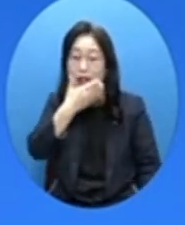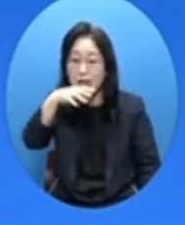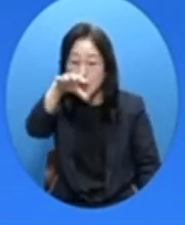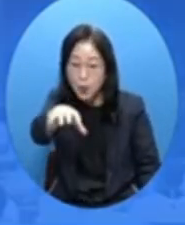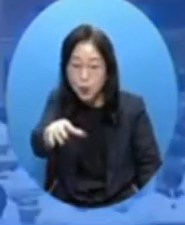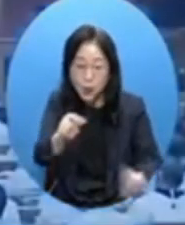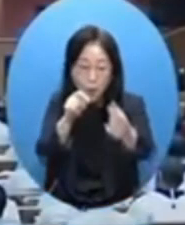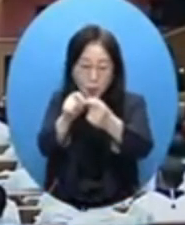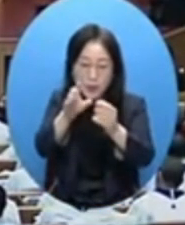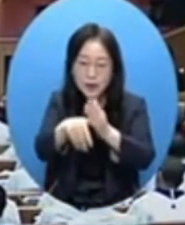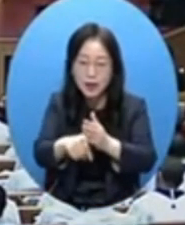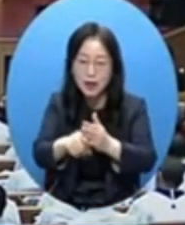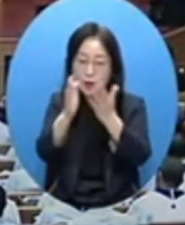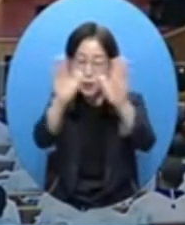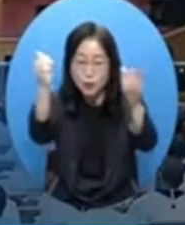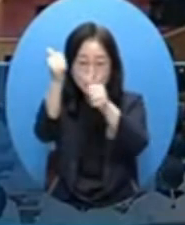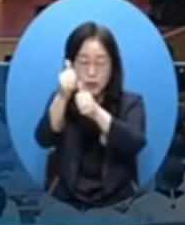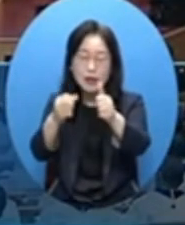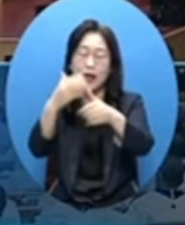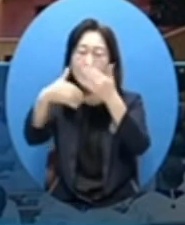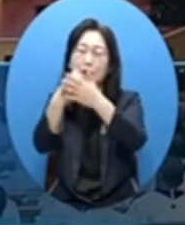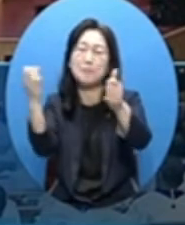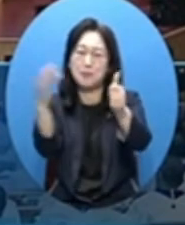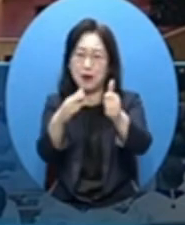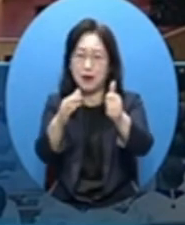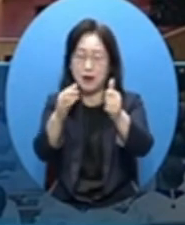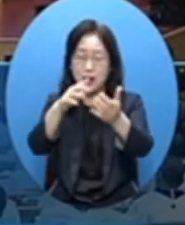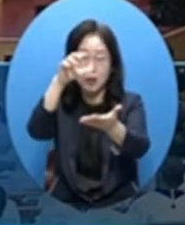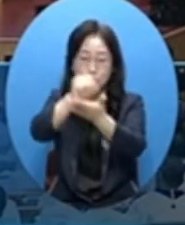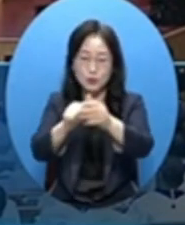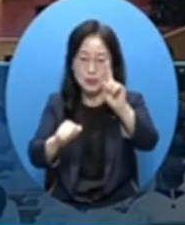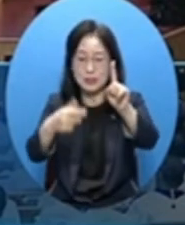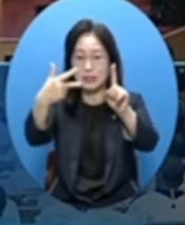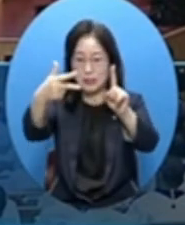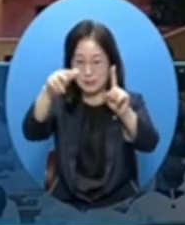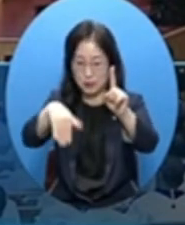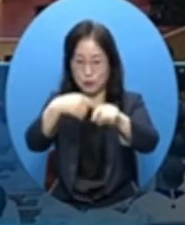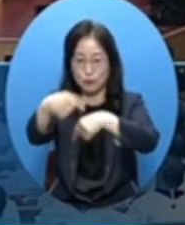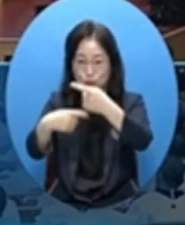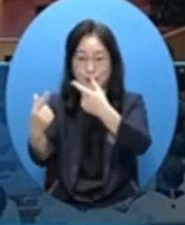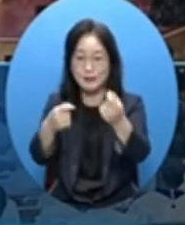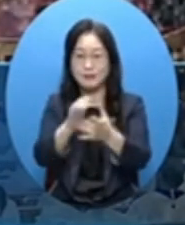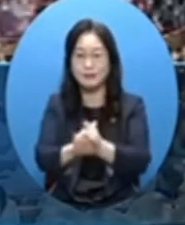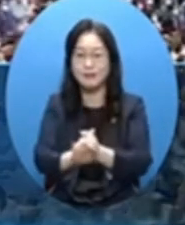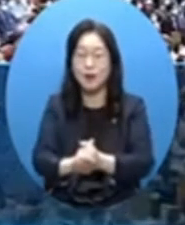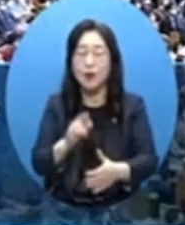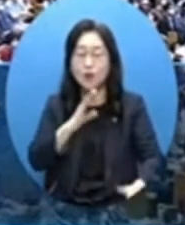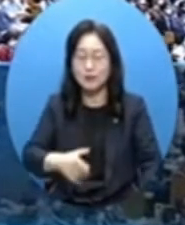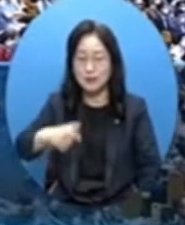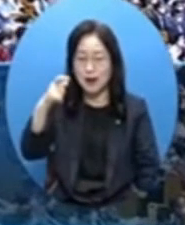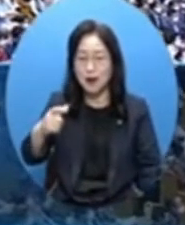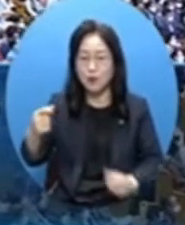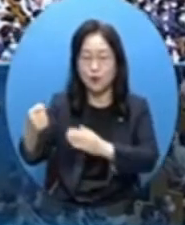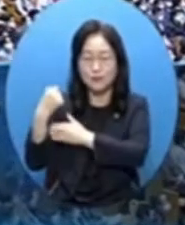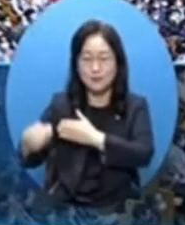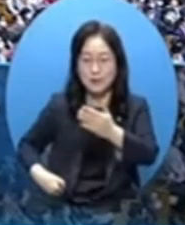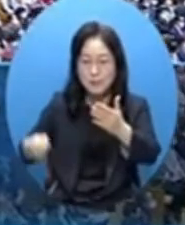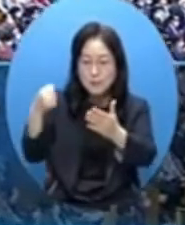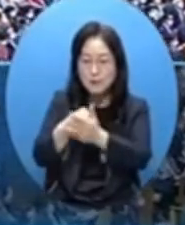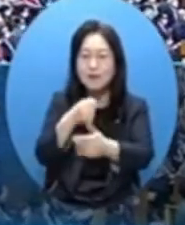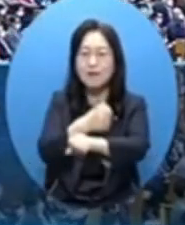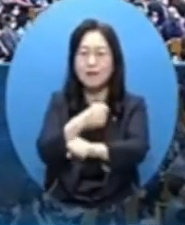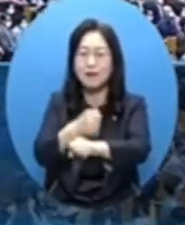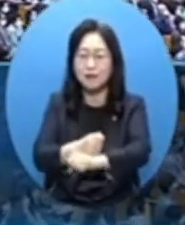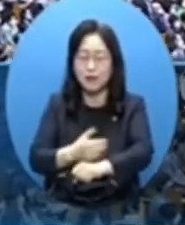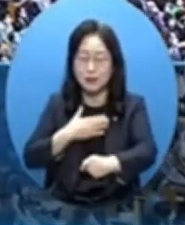앞둔 여호수아에게 하나님께서 말씀하셨습니다 요소서 1장 7절 8절 말씀 우리 다 같이 고백합니다 오직 강하고 극히